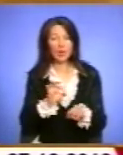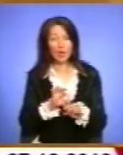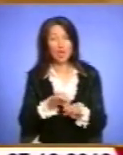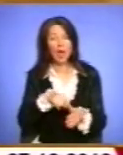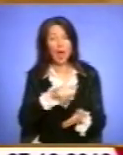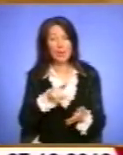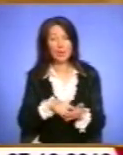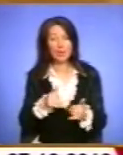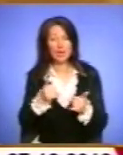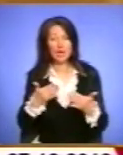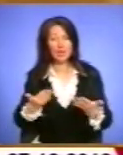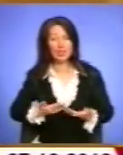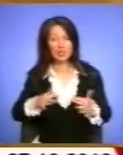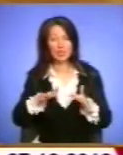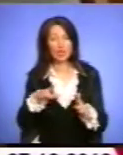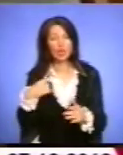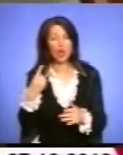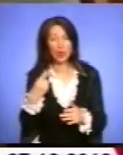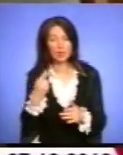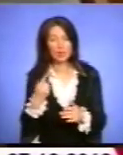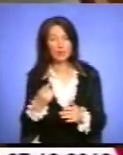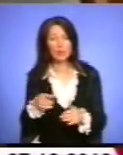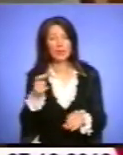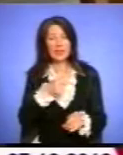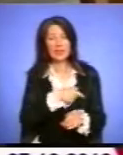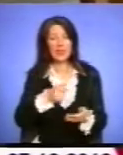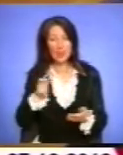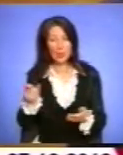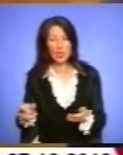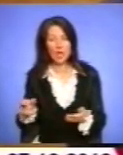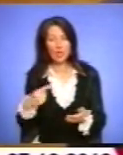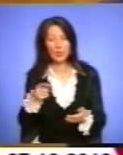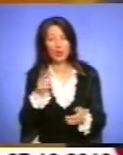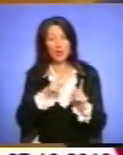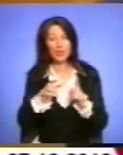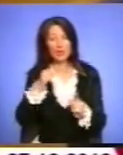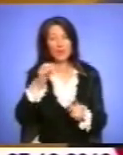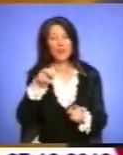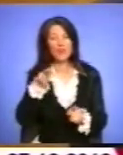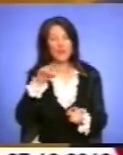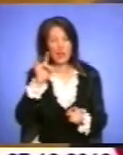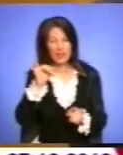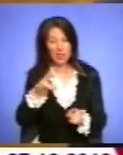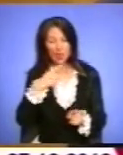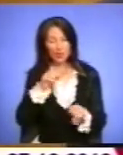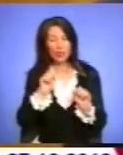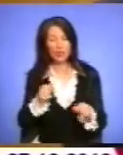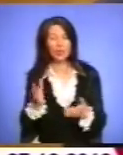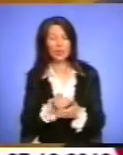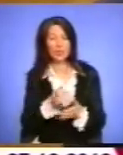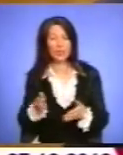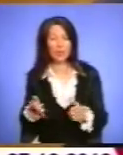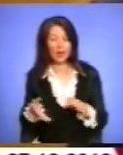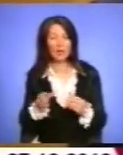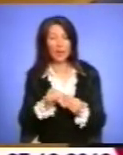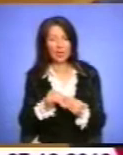для життєдіяльності області. Депутат обласної ради Павло Федик запевняє, що можна було знайти вихід – громадські слухання